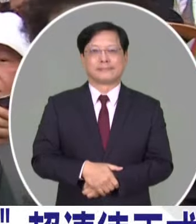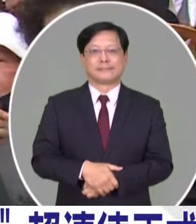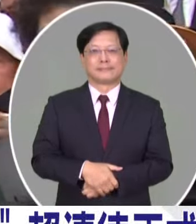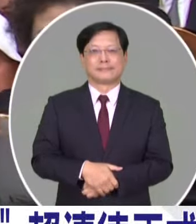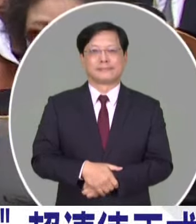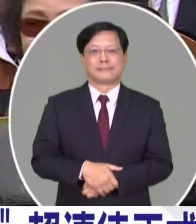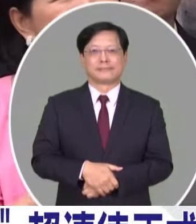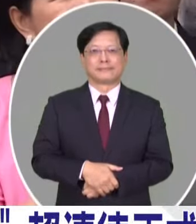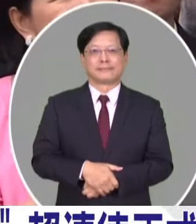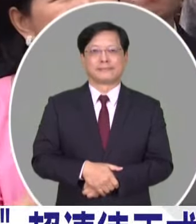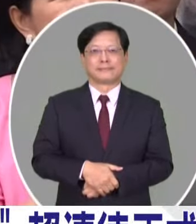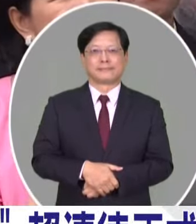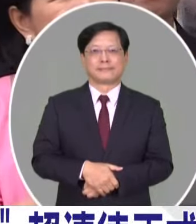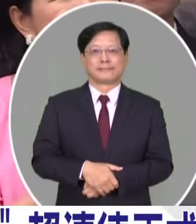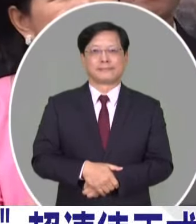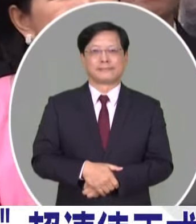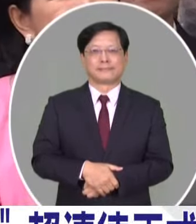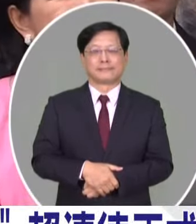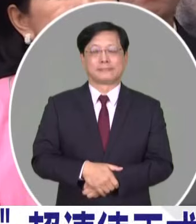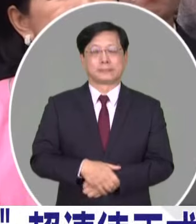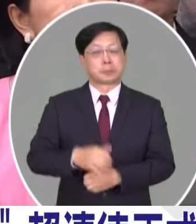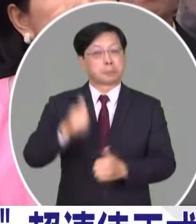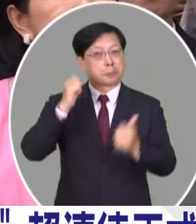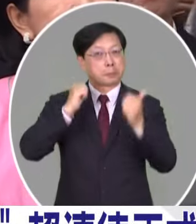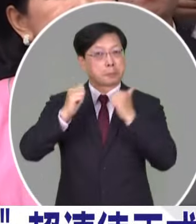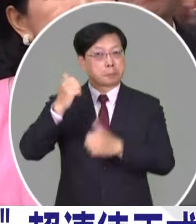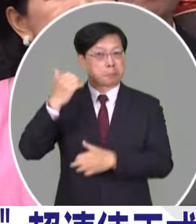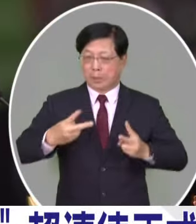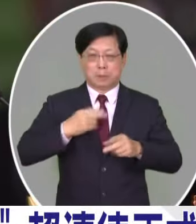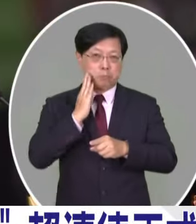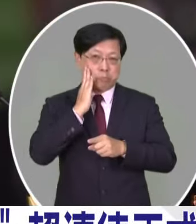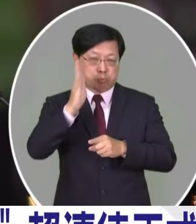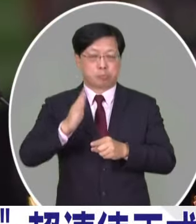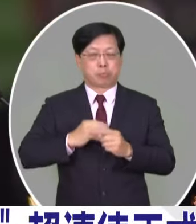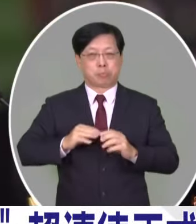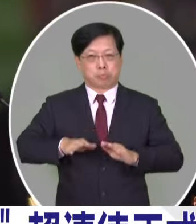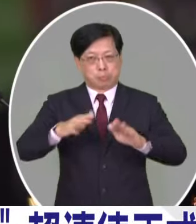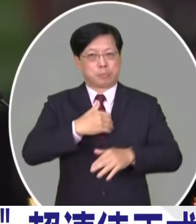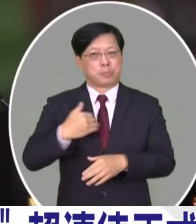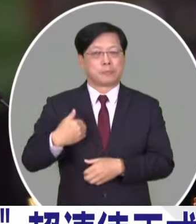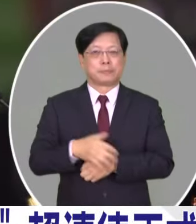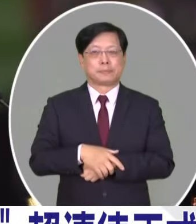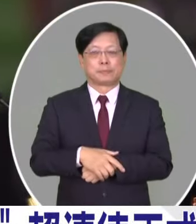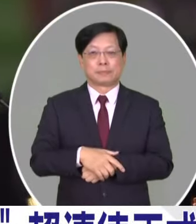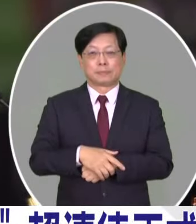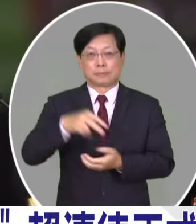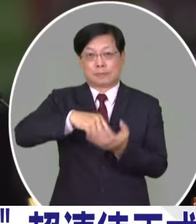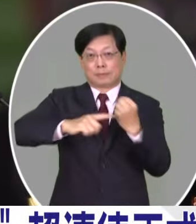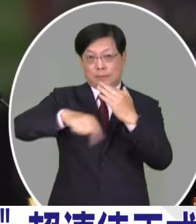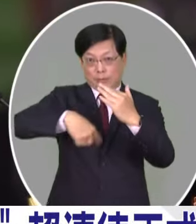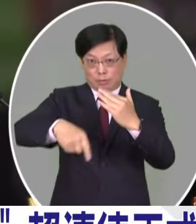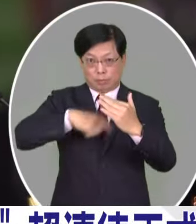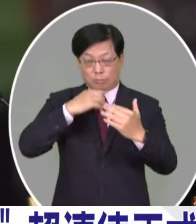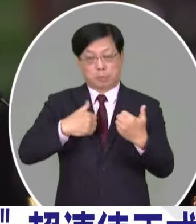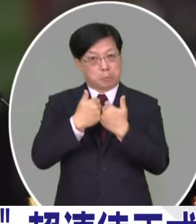续往世界迈进。赖清德强调，行政立法应该协调合作， 立法院的议事运